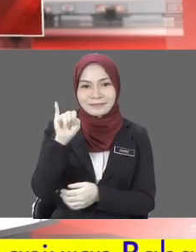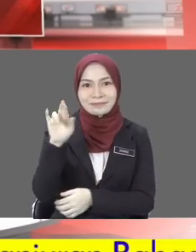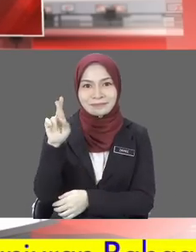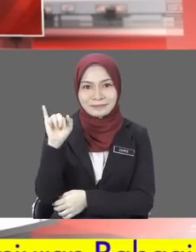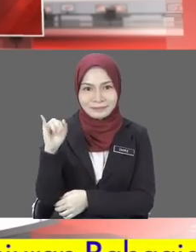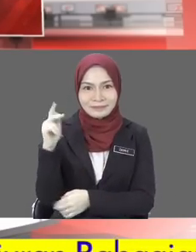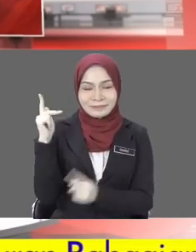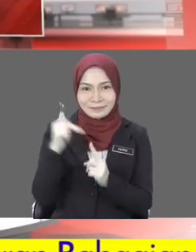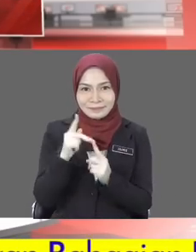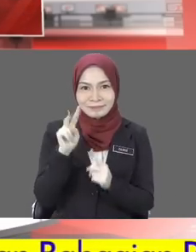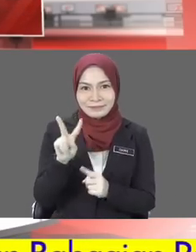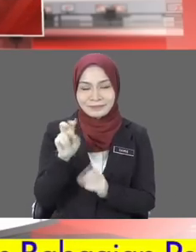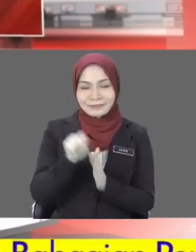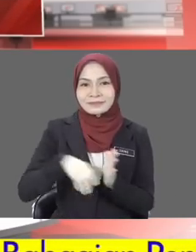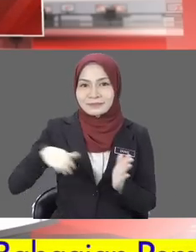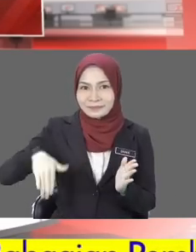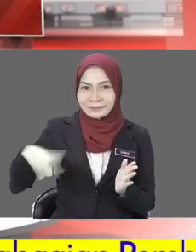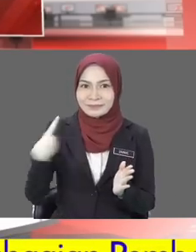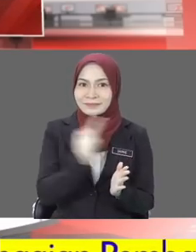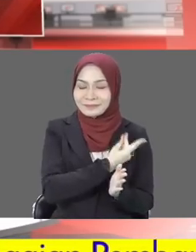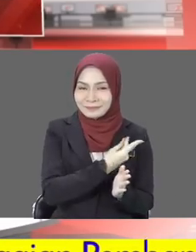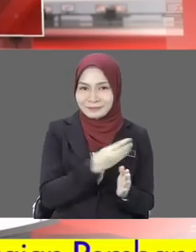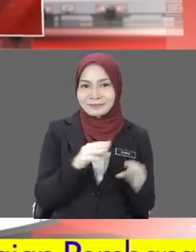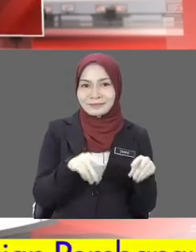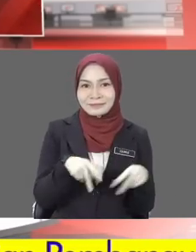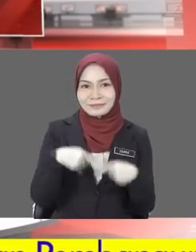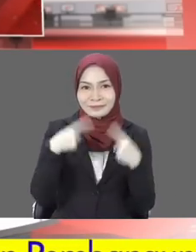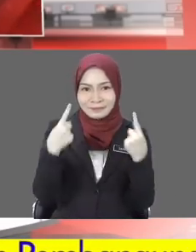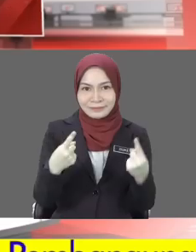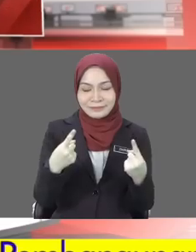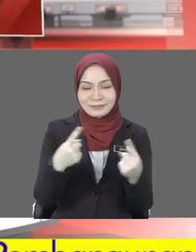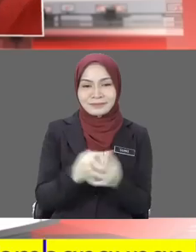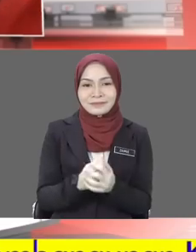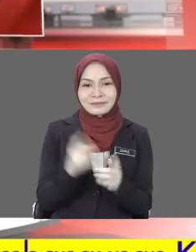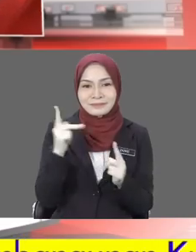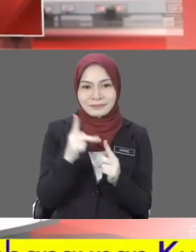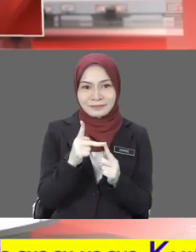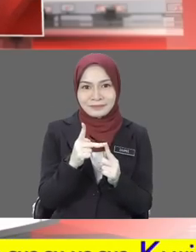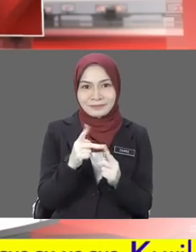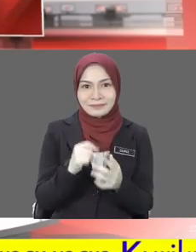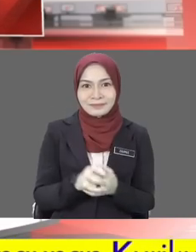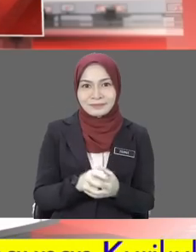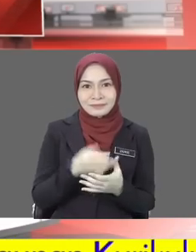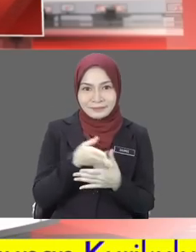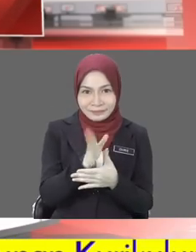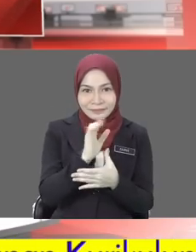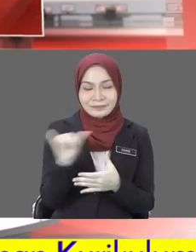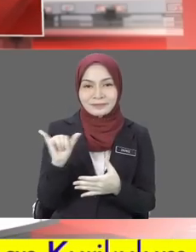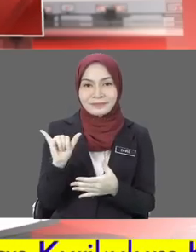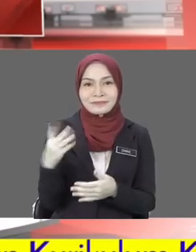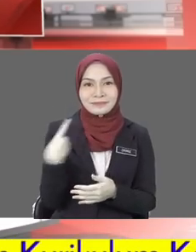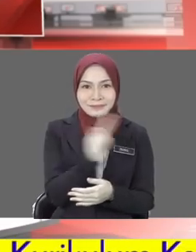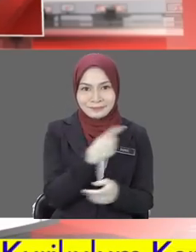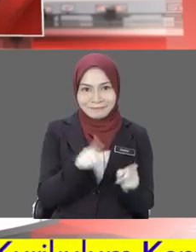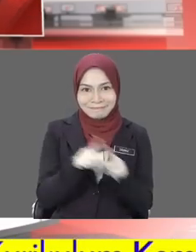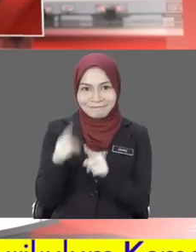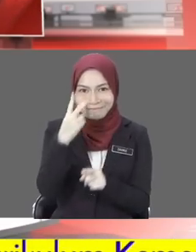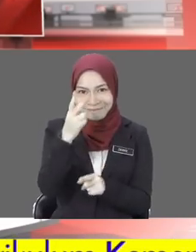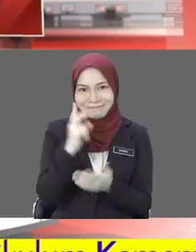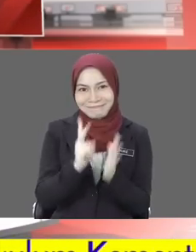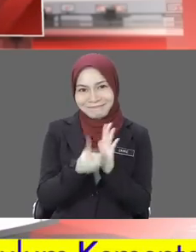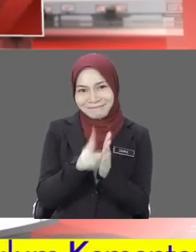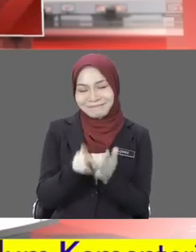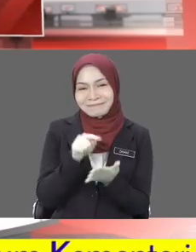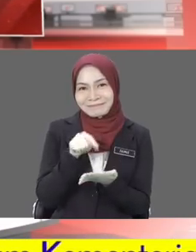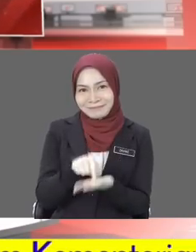sebelum kita beralih ke segmennya apa kata kita sama-sama menonton video yang